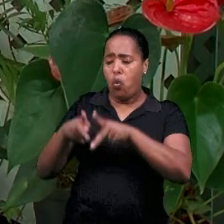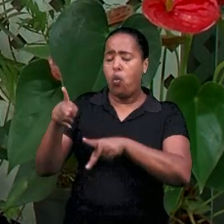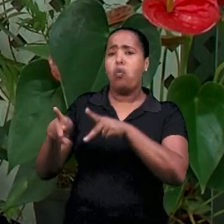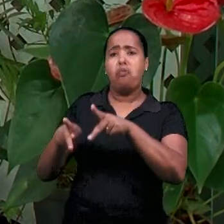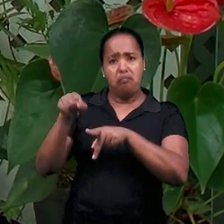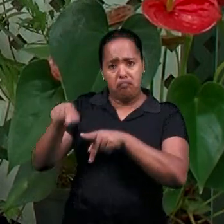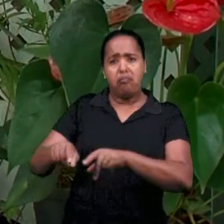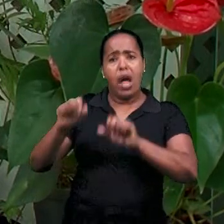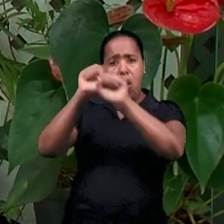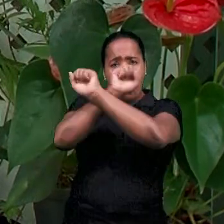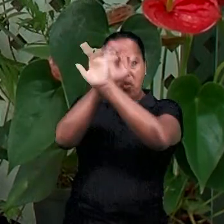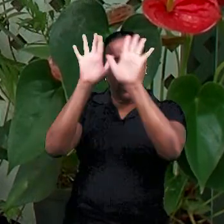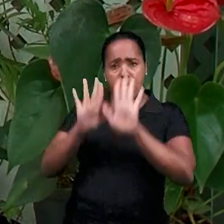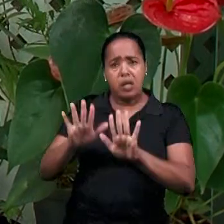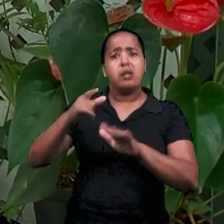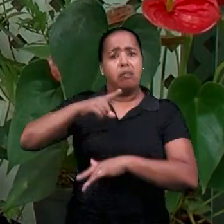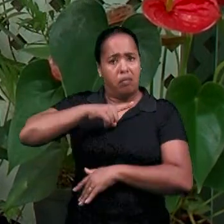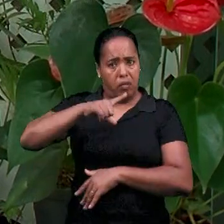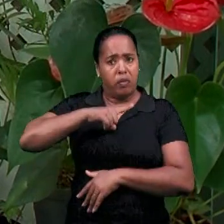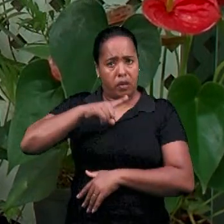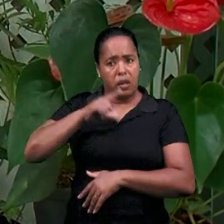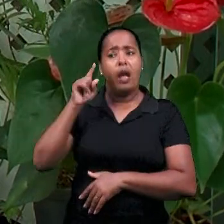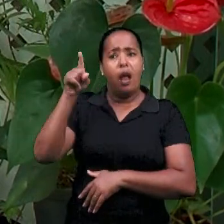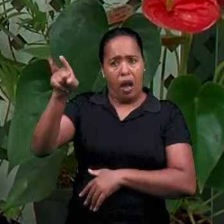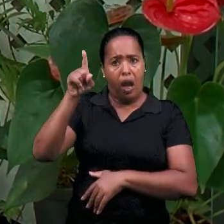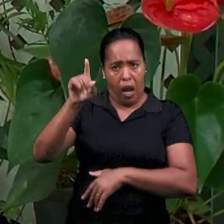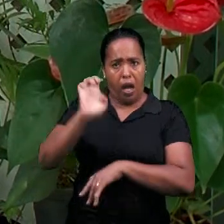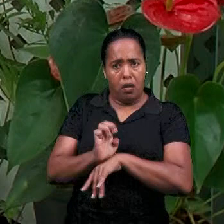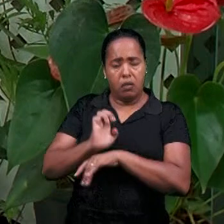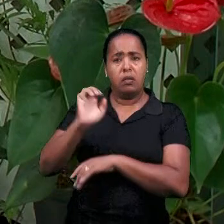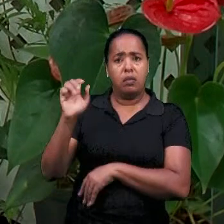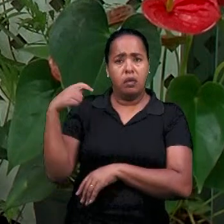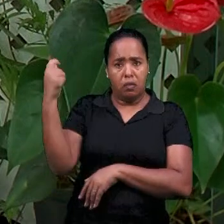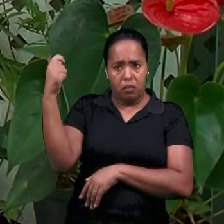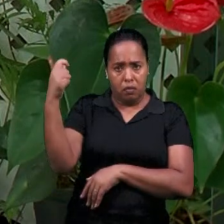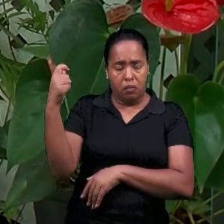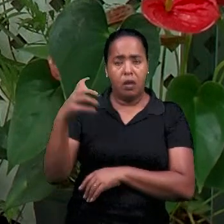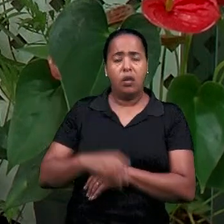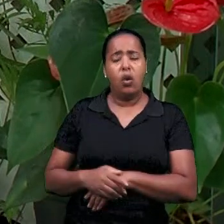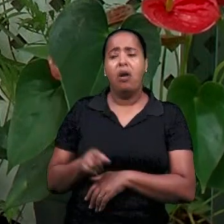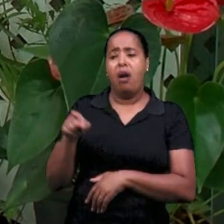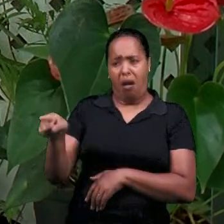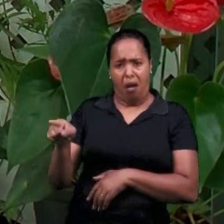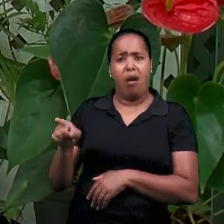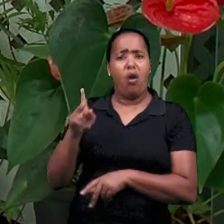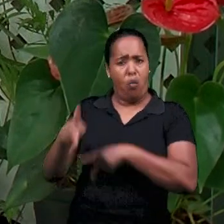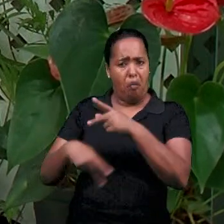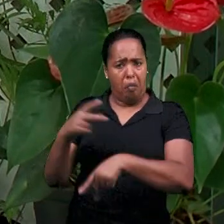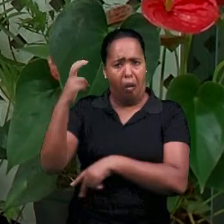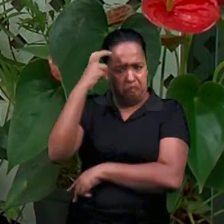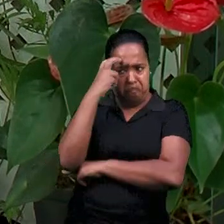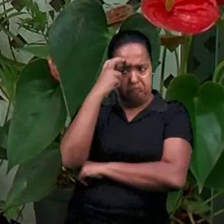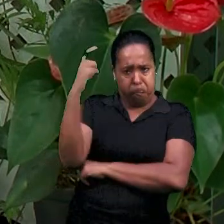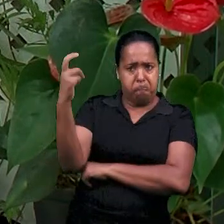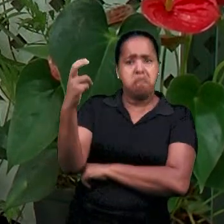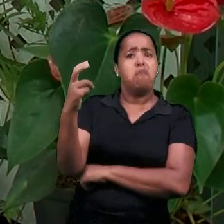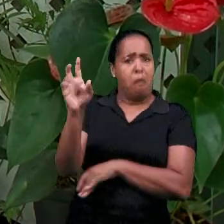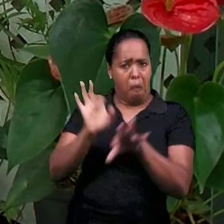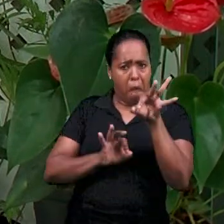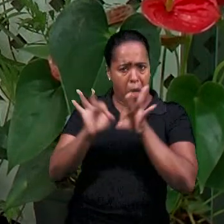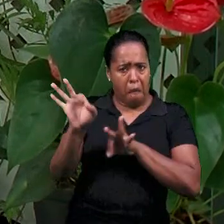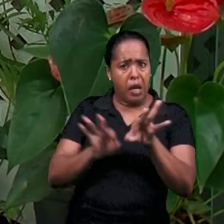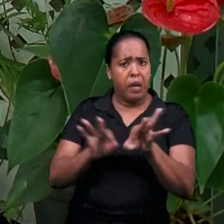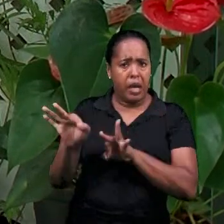population très bien éclairée. C'est la population de l'État de Rio Grande do Sul. C'est un peuple intelligent, préparé,